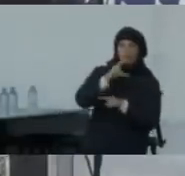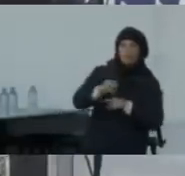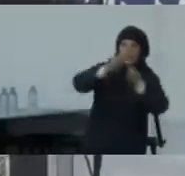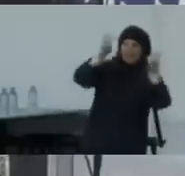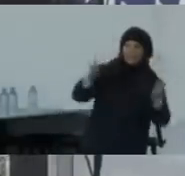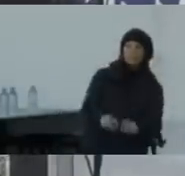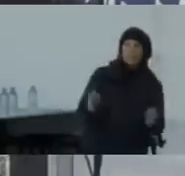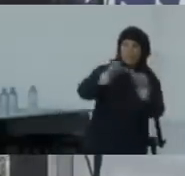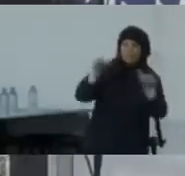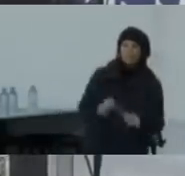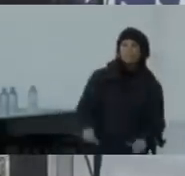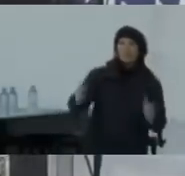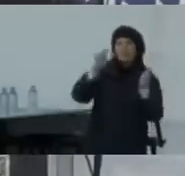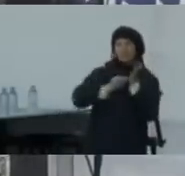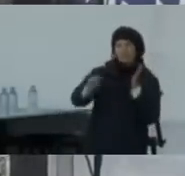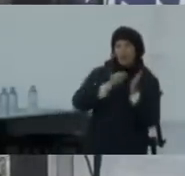di scuola.